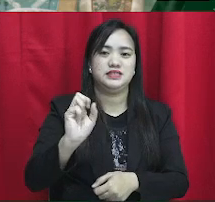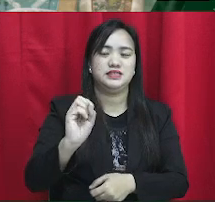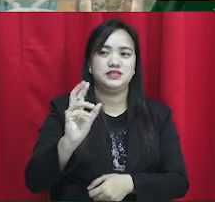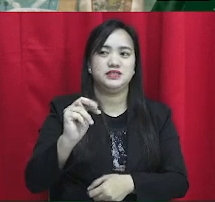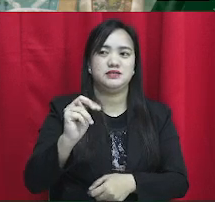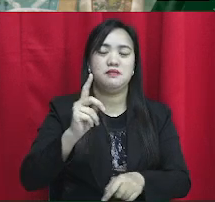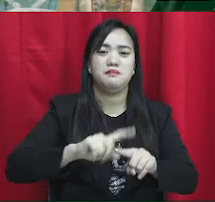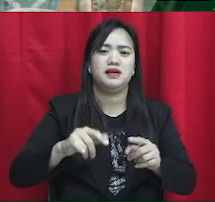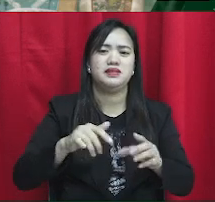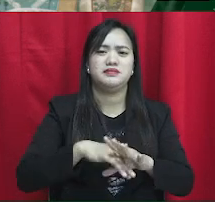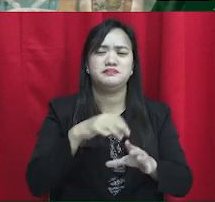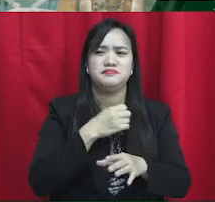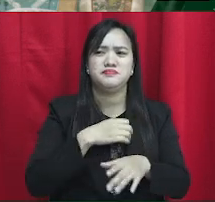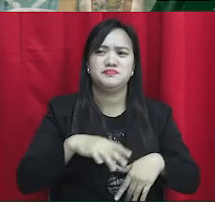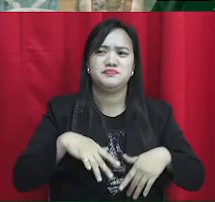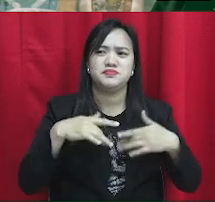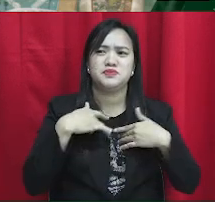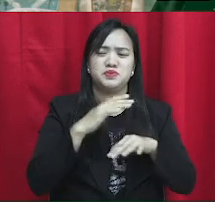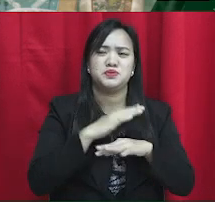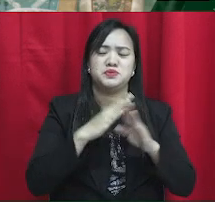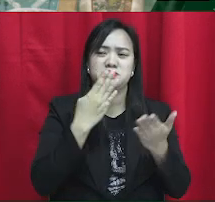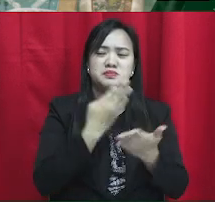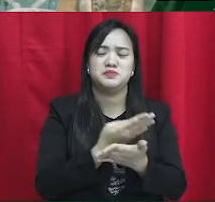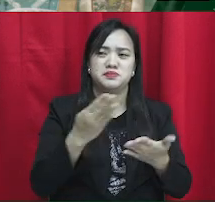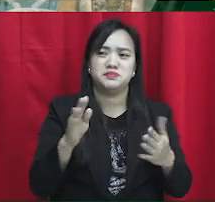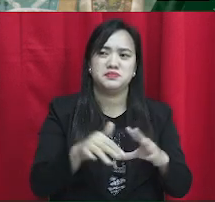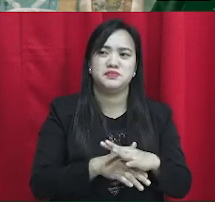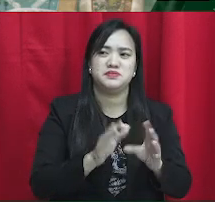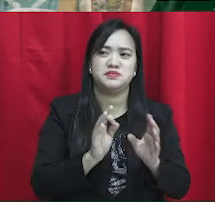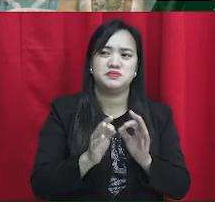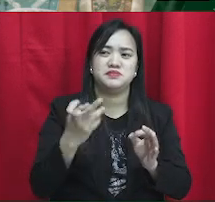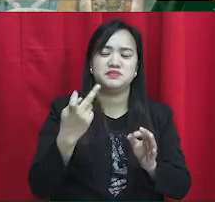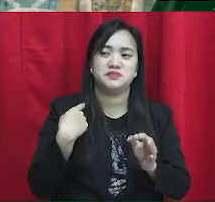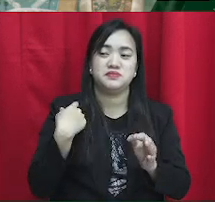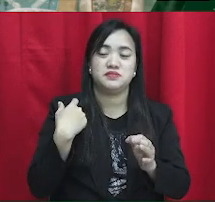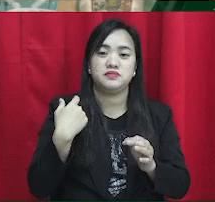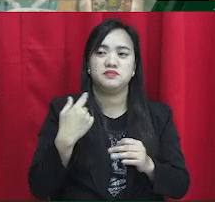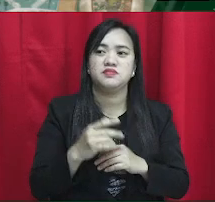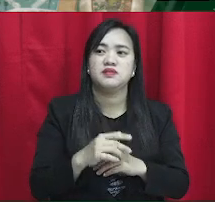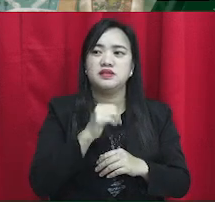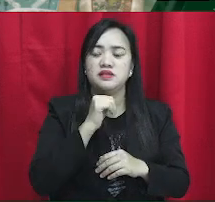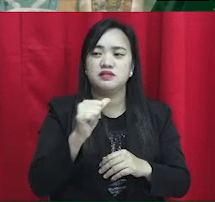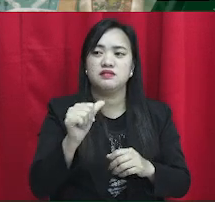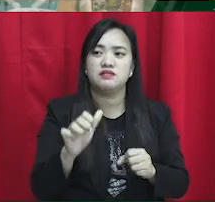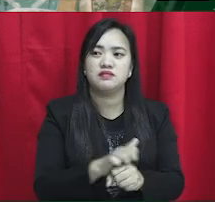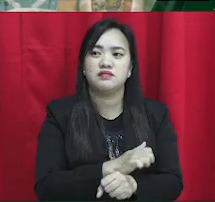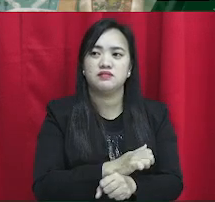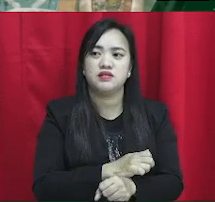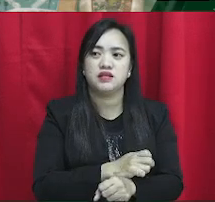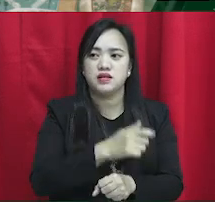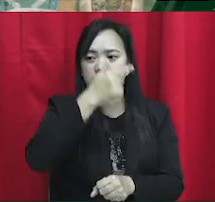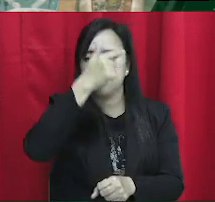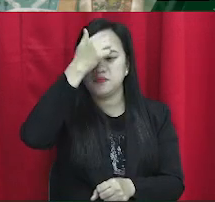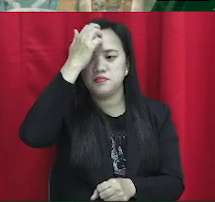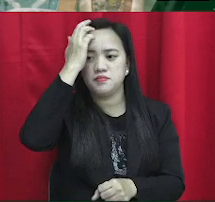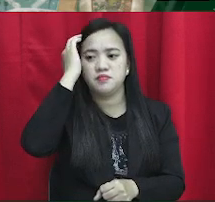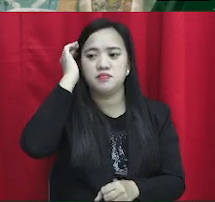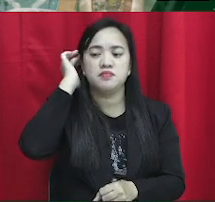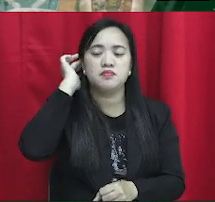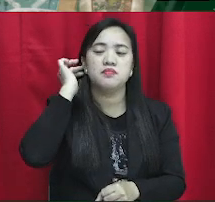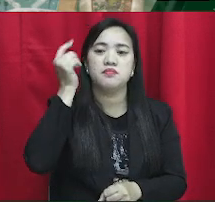sa tagal ko na rin namamalengke, huwag po kayo mamamalengke na yung gipitang oras kasi dinodoble nilang presyo. Totoo yan.